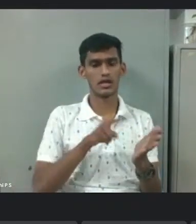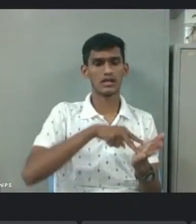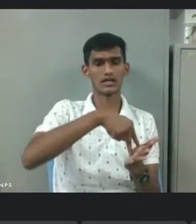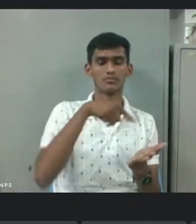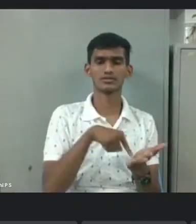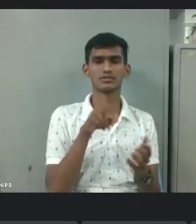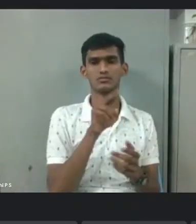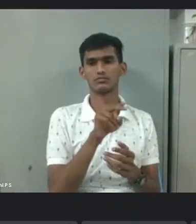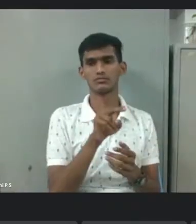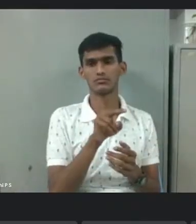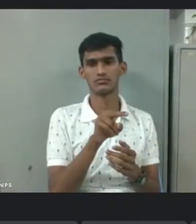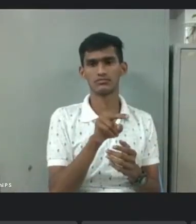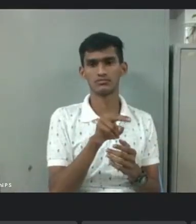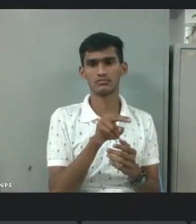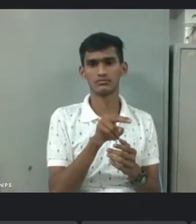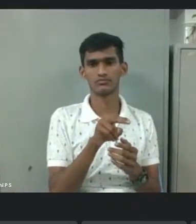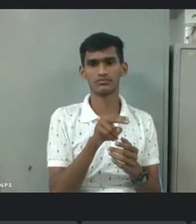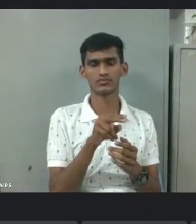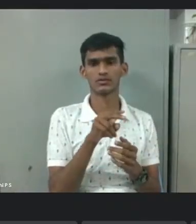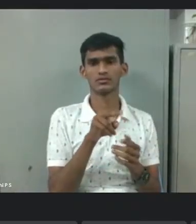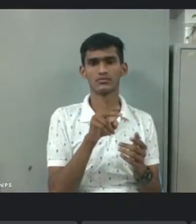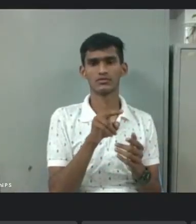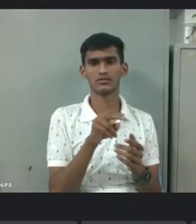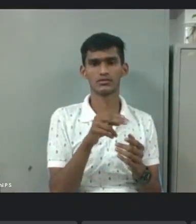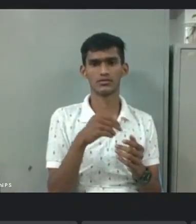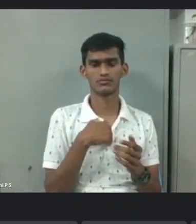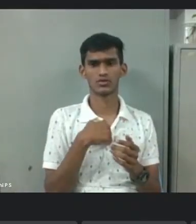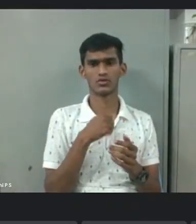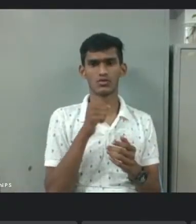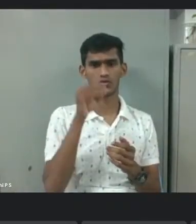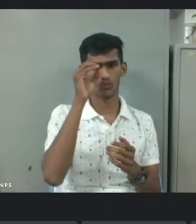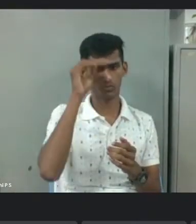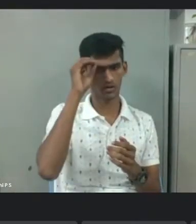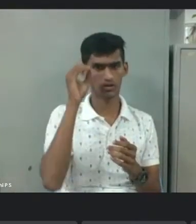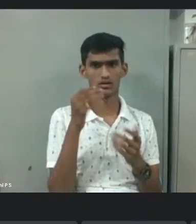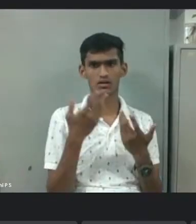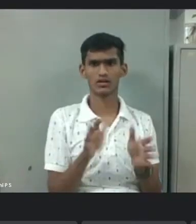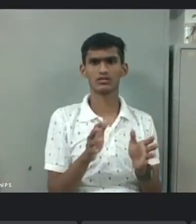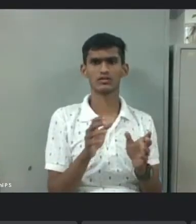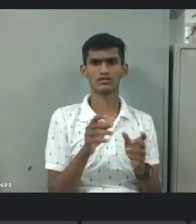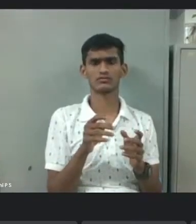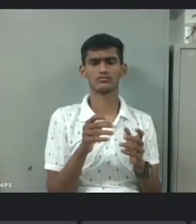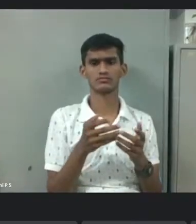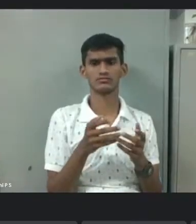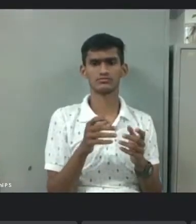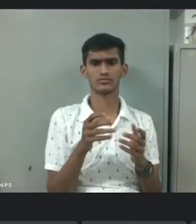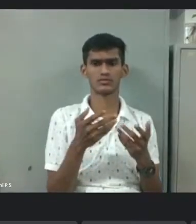ഏറ്റവും ഒരു സുന്ദരമായ ഒരു കാര്യം എനിക്ക് അതാണ് തോന്നിയിട്ടുള്ളത്. ആർക്കും എപ്പോൾ